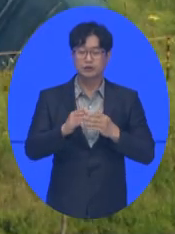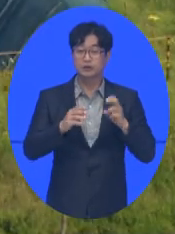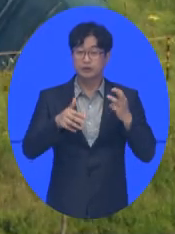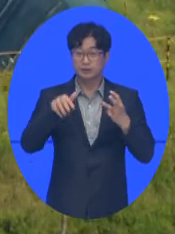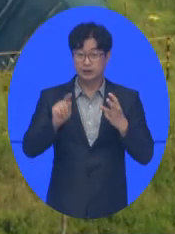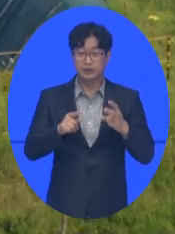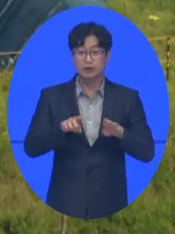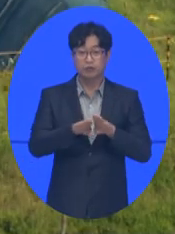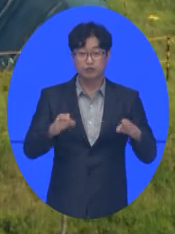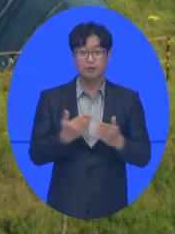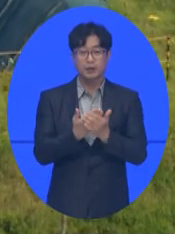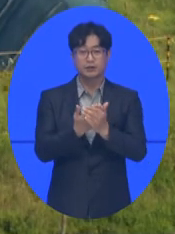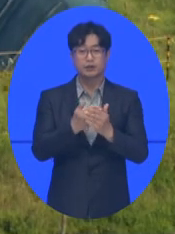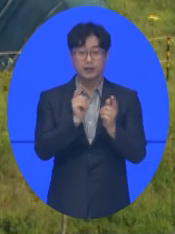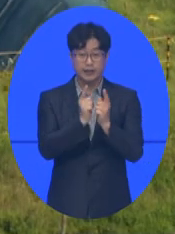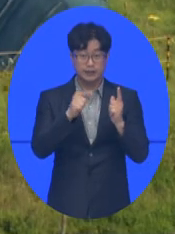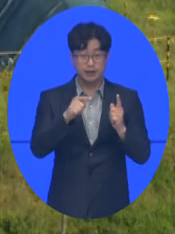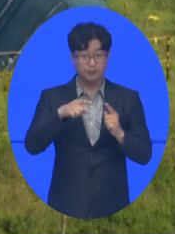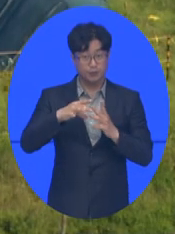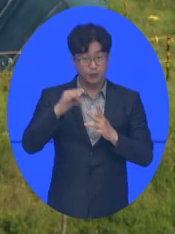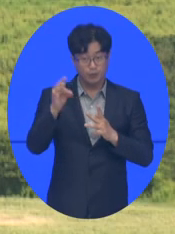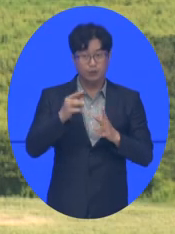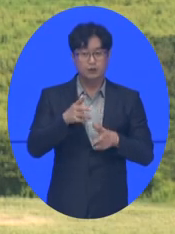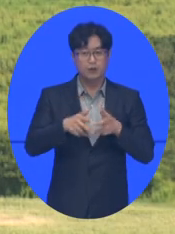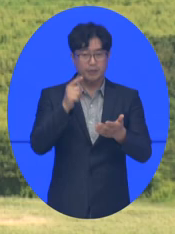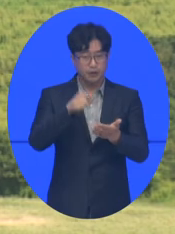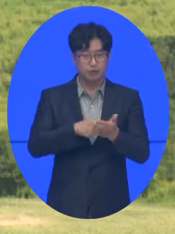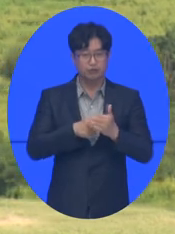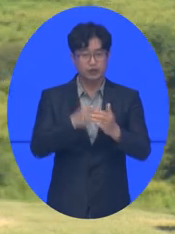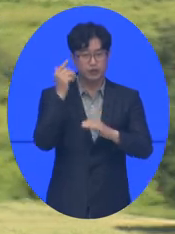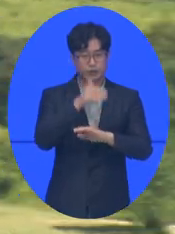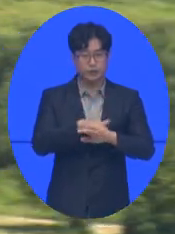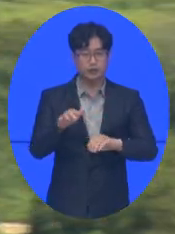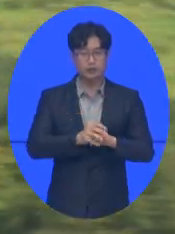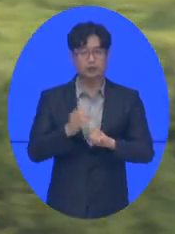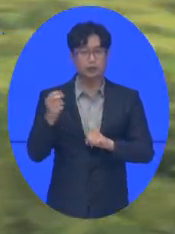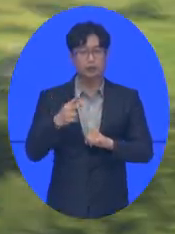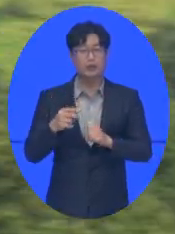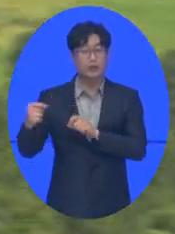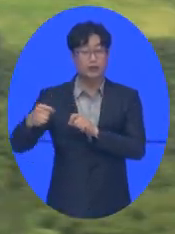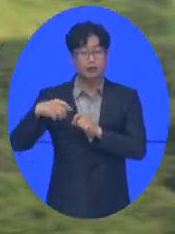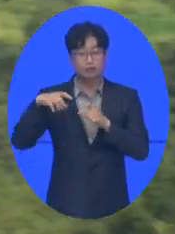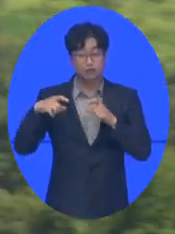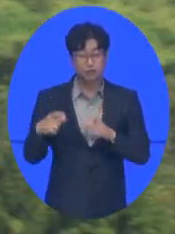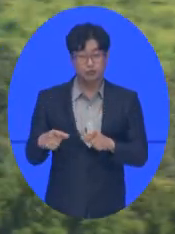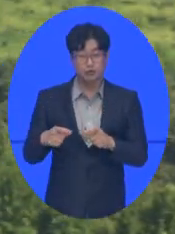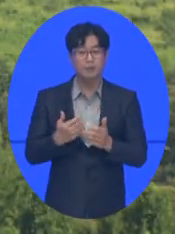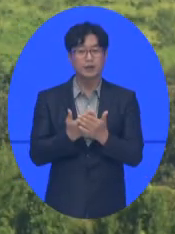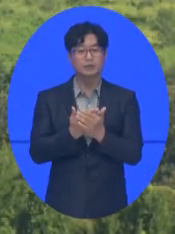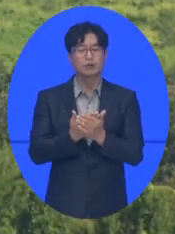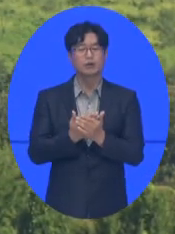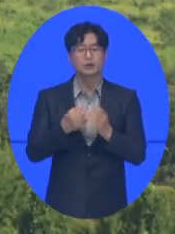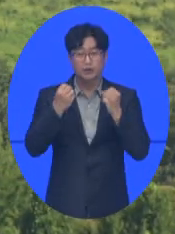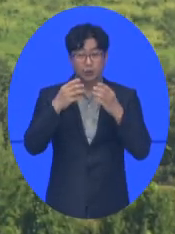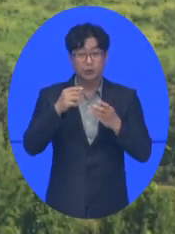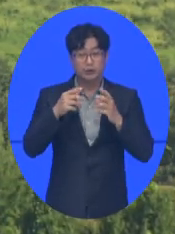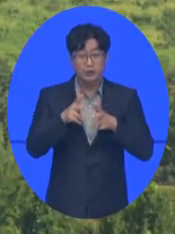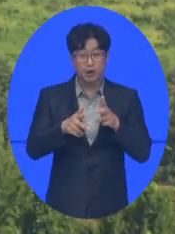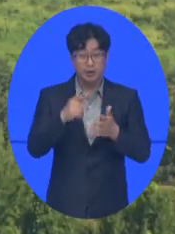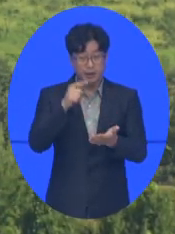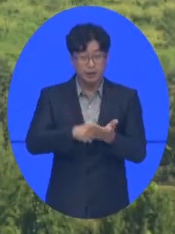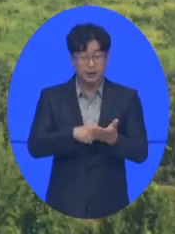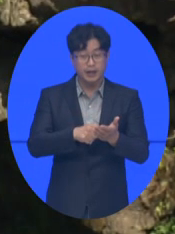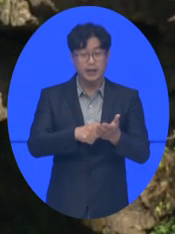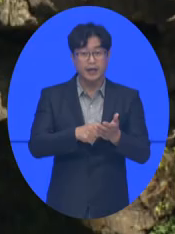제3차 지역균형발전사업 대상 시군 선정과 사업 발굴을 추진할 예정이며 접경지역 발전지원사업 신규 사업을 발굴해